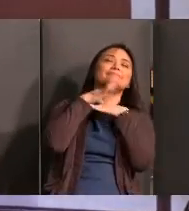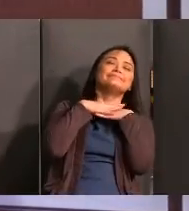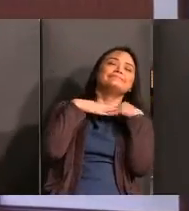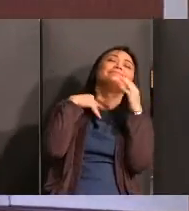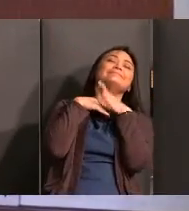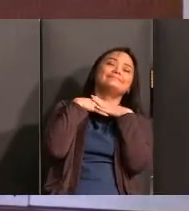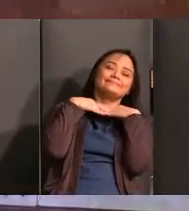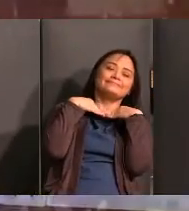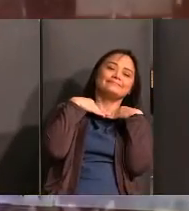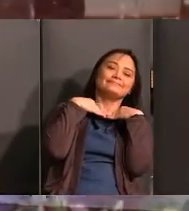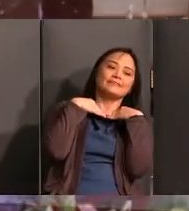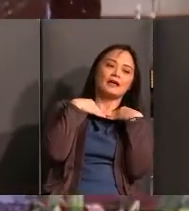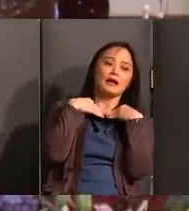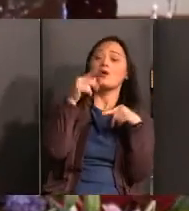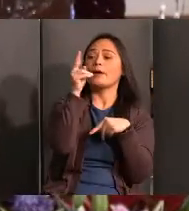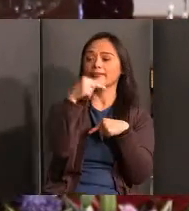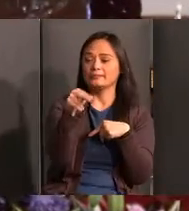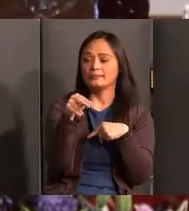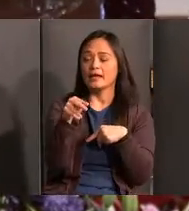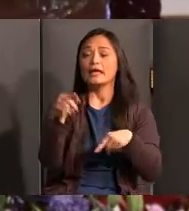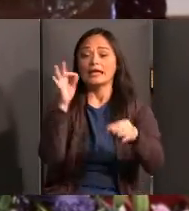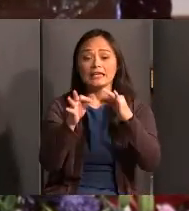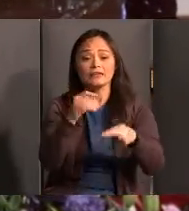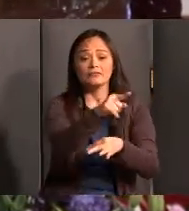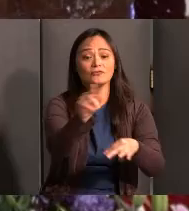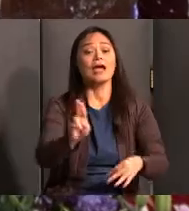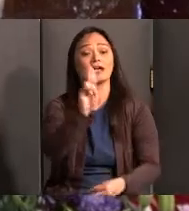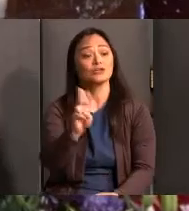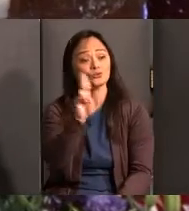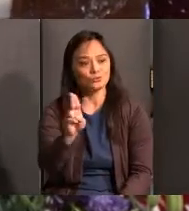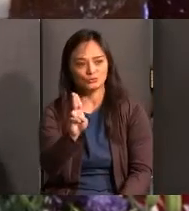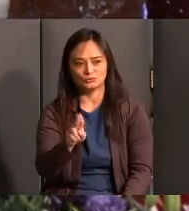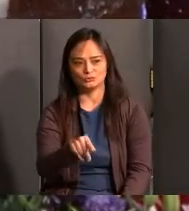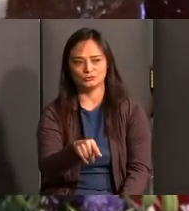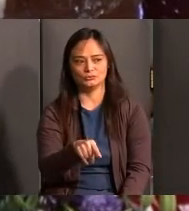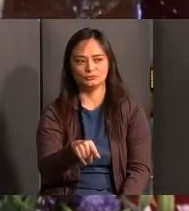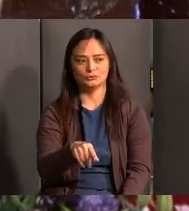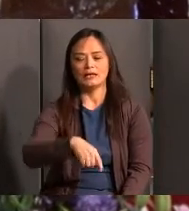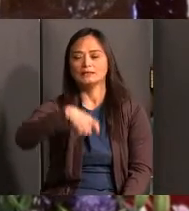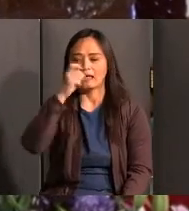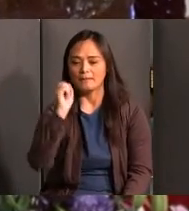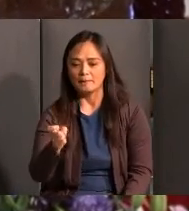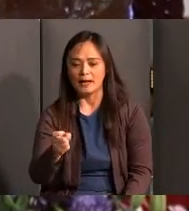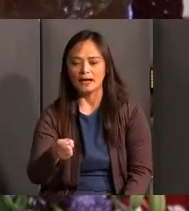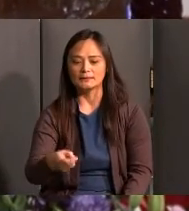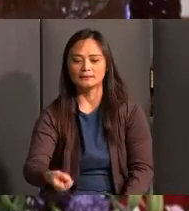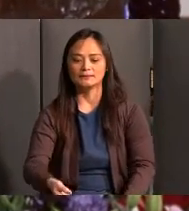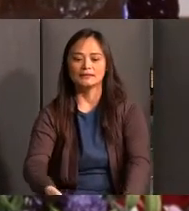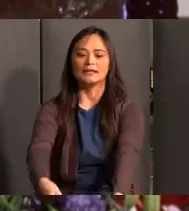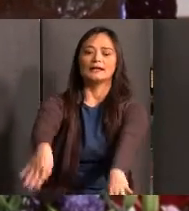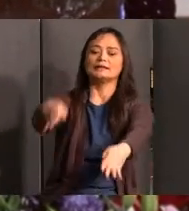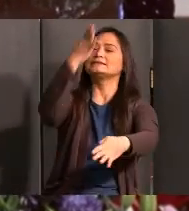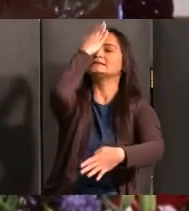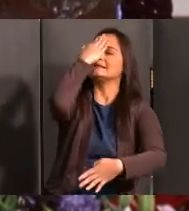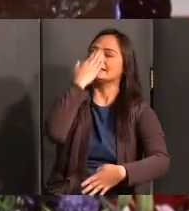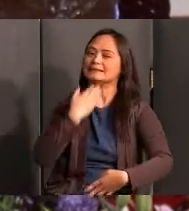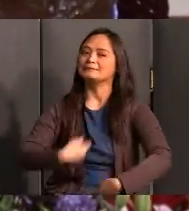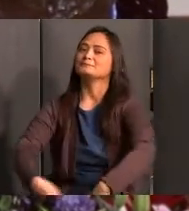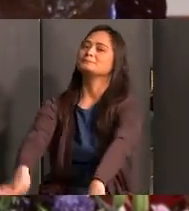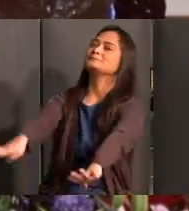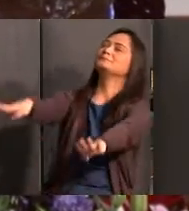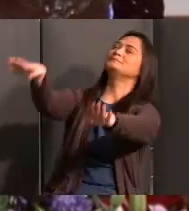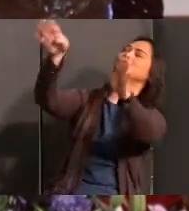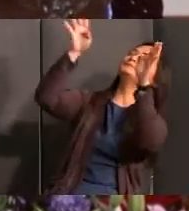Kapag ginamit mo. Ibig sabihin, kinakailangan humiga ka sa kama. Tama? At